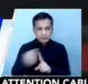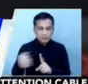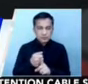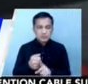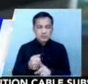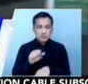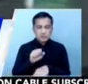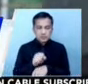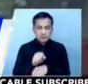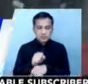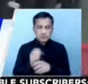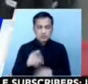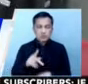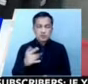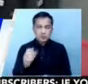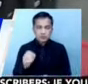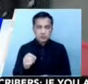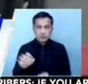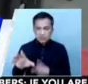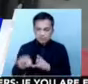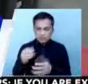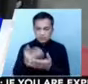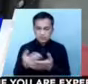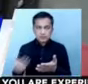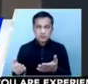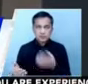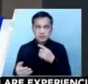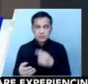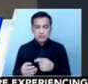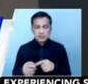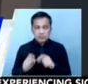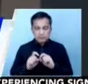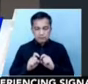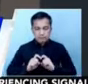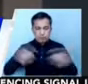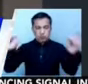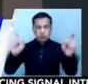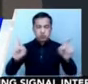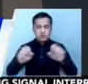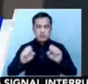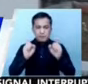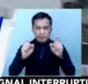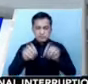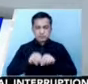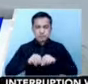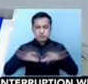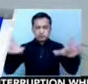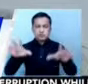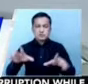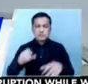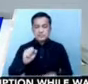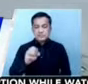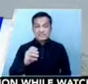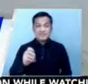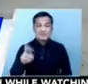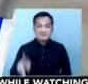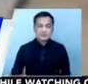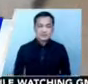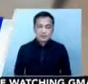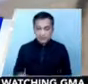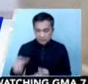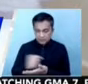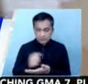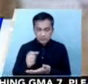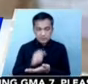meron ding natagpuang mga gamit na pangtext Blast o pagp madala ng maramihang message ng mga scammer kinolekta rin ang mga papeles para